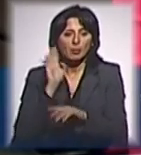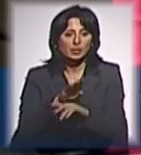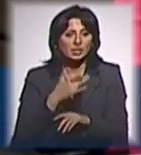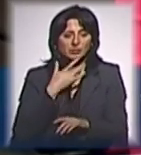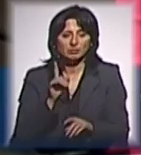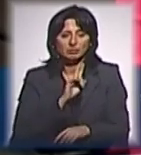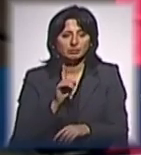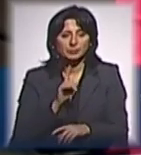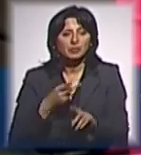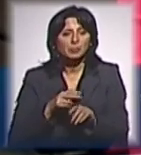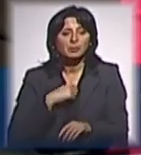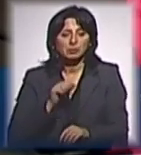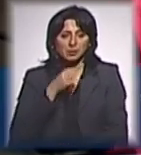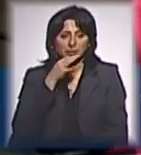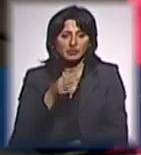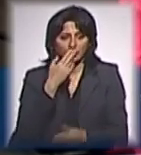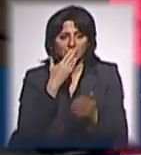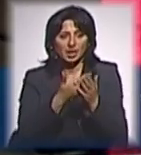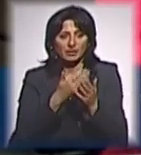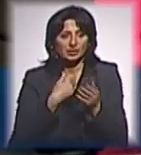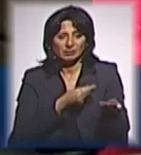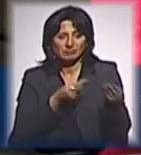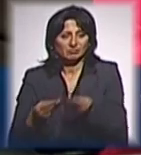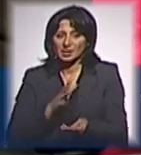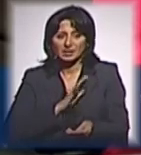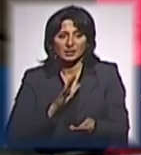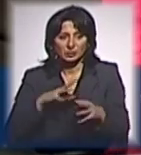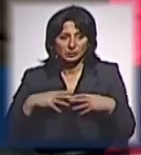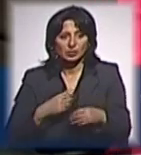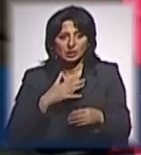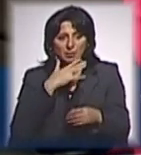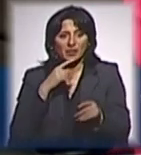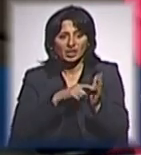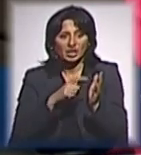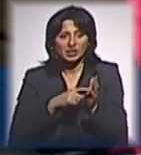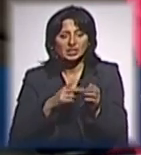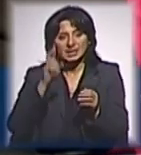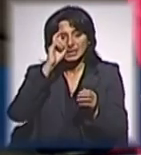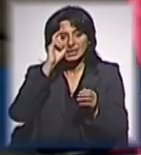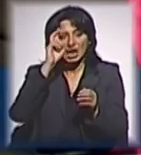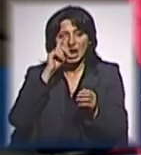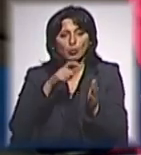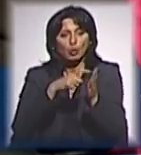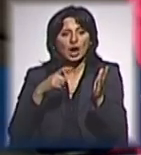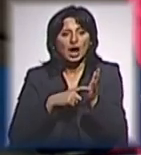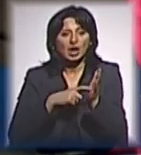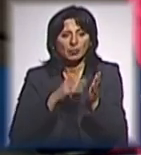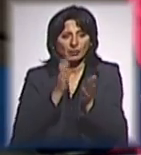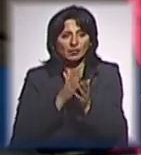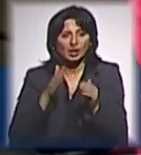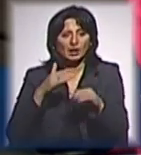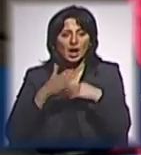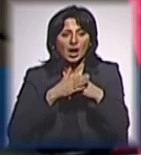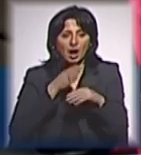მერი. მე შემიძლია გითხრათ, რომ გაჩვენოთ, არ წამომიღია სამწუხაროდ, თორე ბევრგან გვაჩვენეს, სახელისუფლებო გამოკითხვა ტარდება,